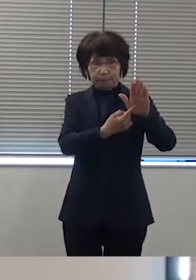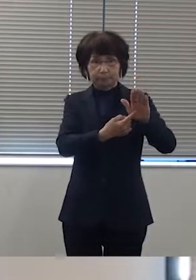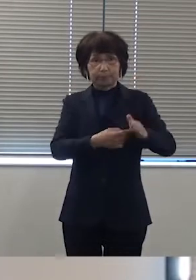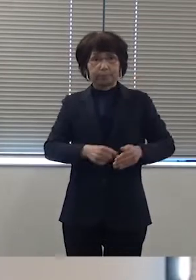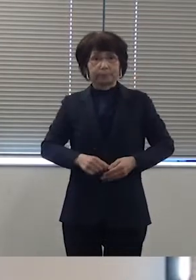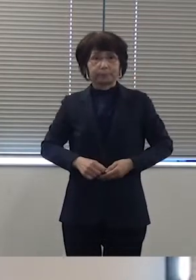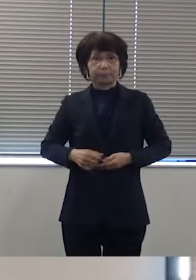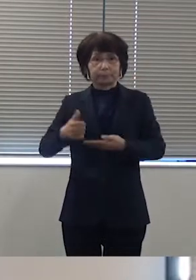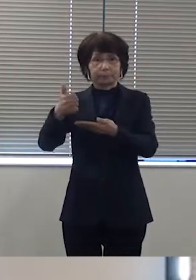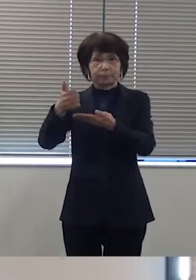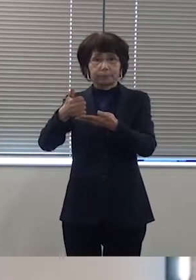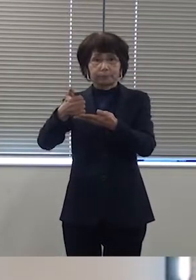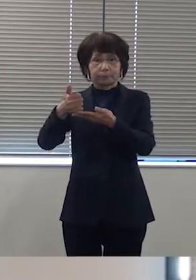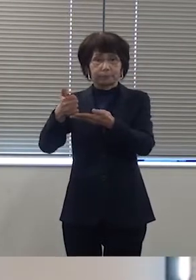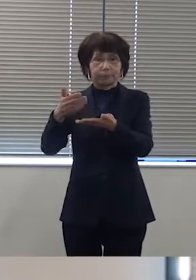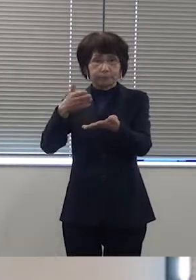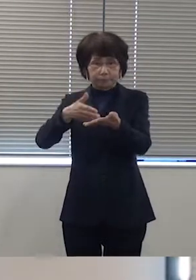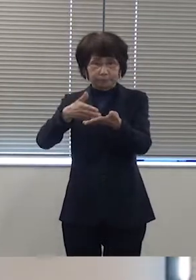します。